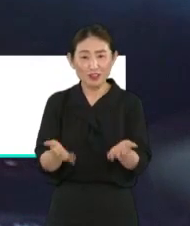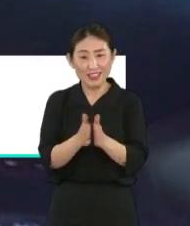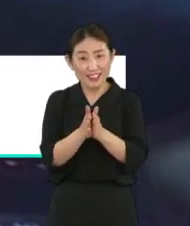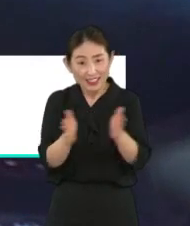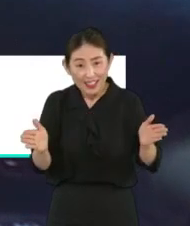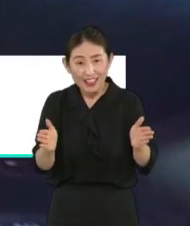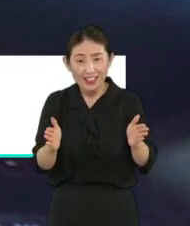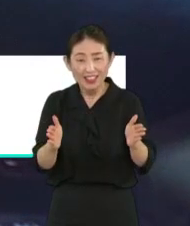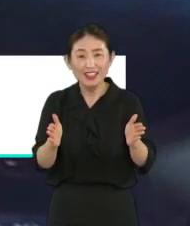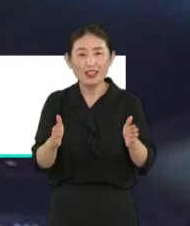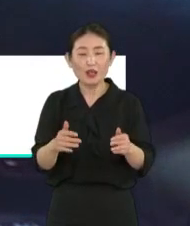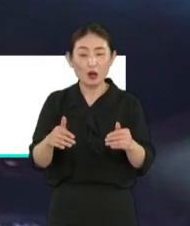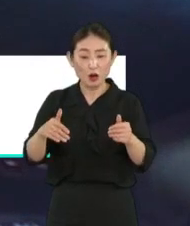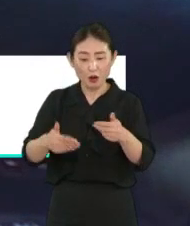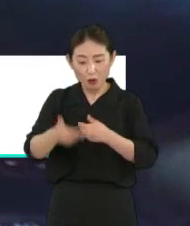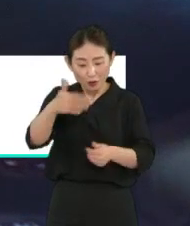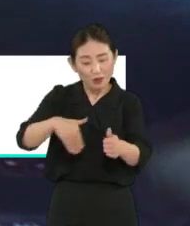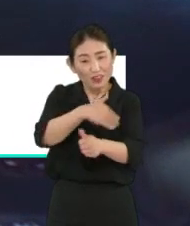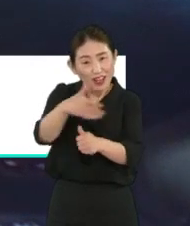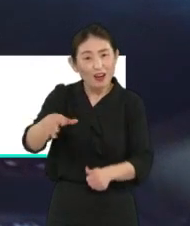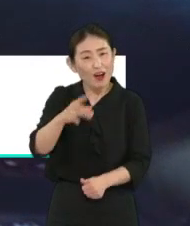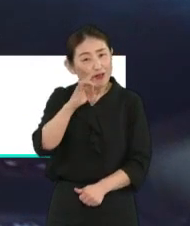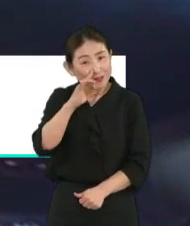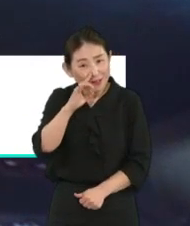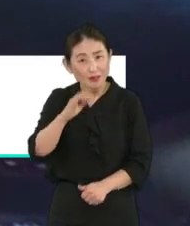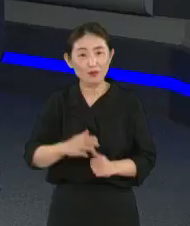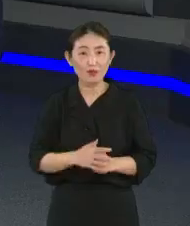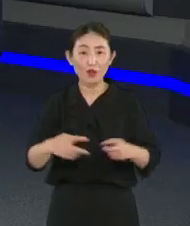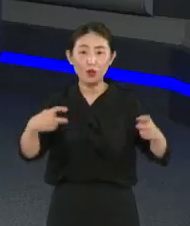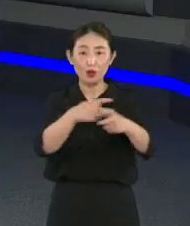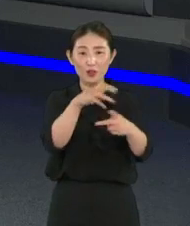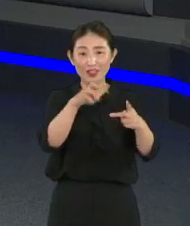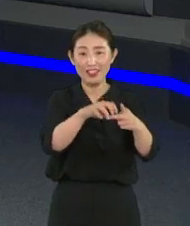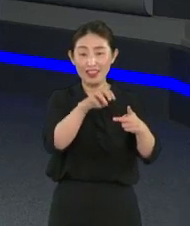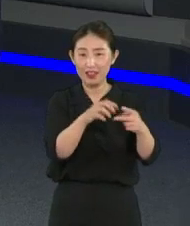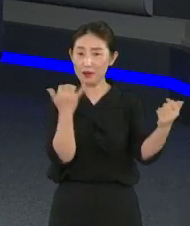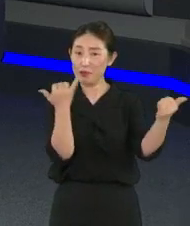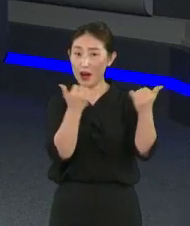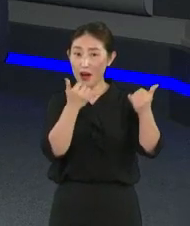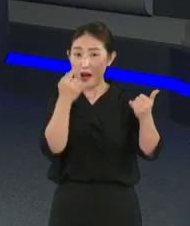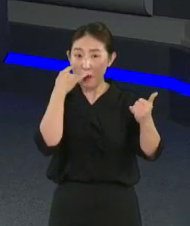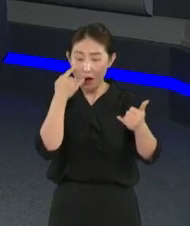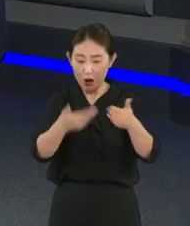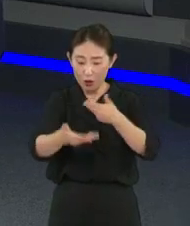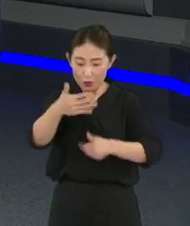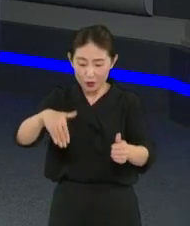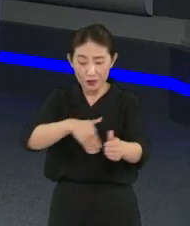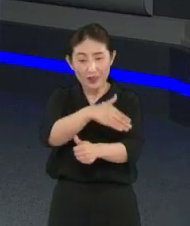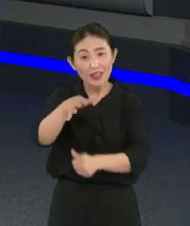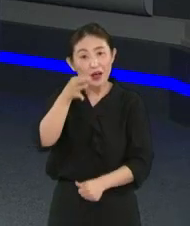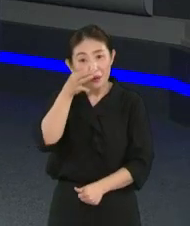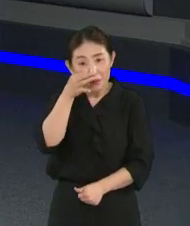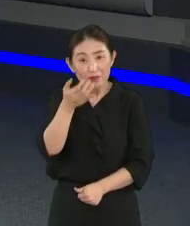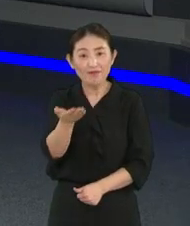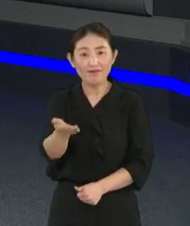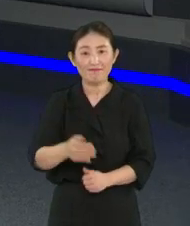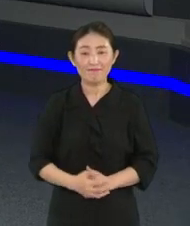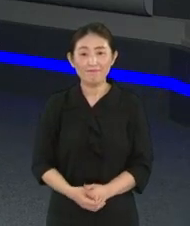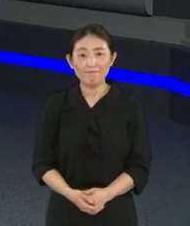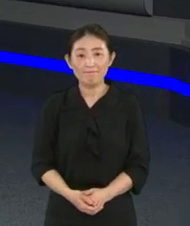도로 상황이 궁금하실텐데요 도로공사 교통센터 연결해서 이 시각 현재 고속도로 상황 자세히